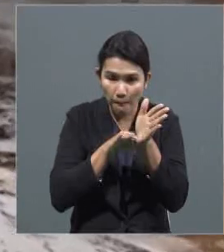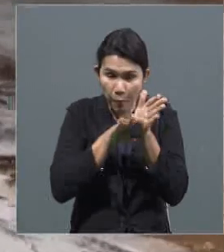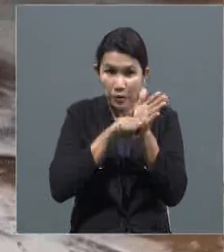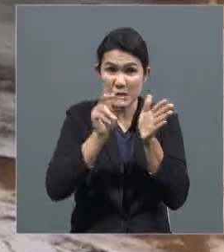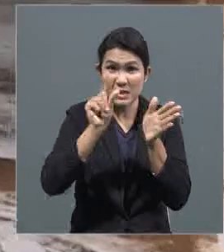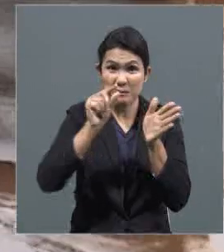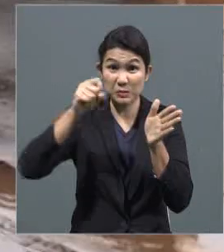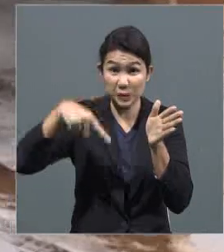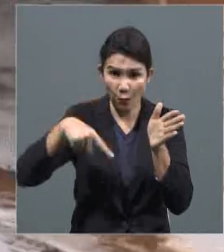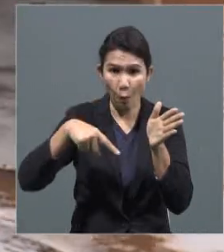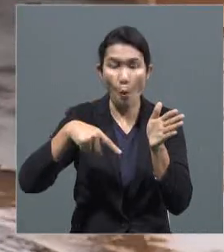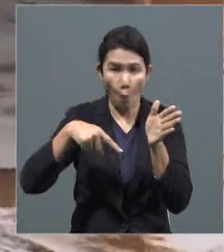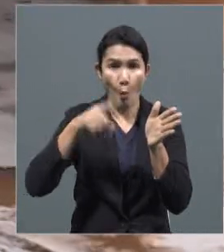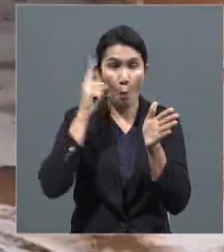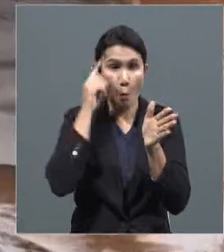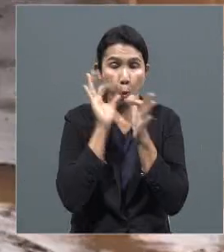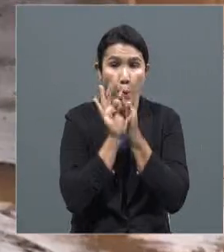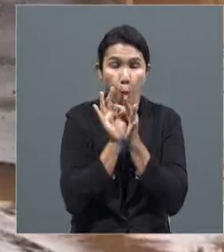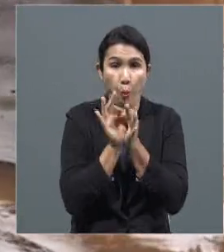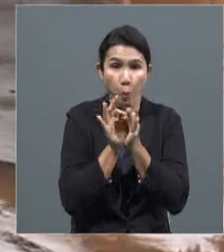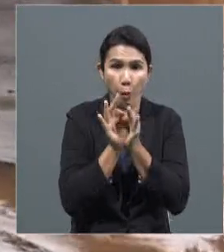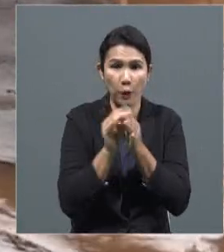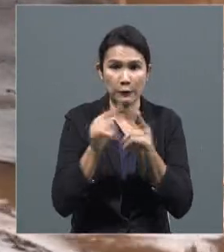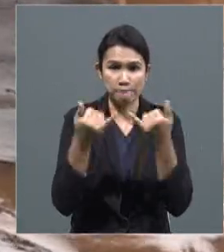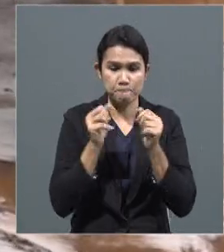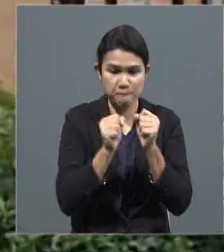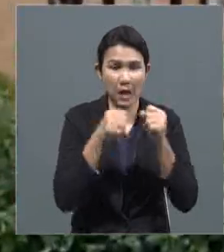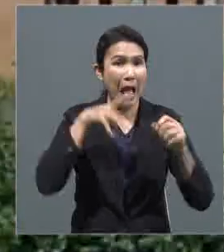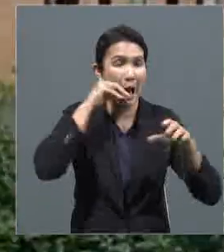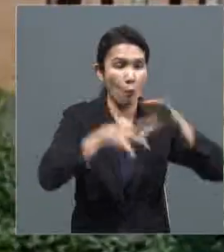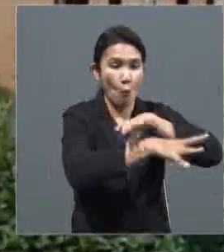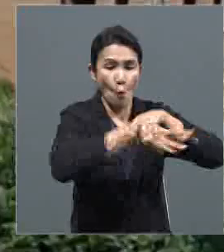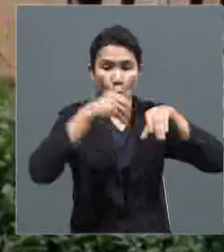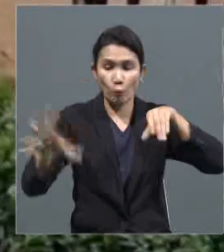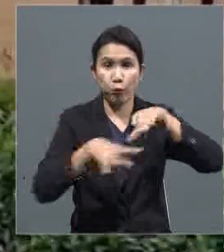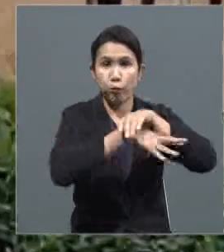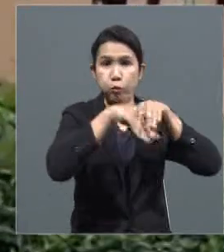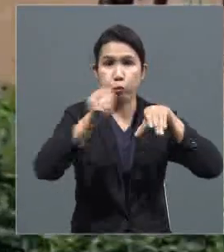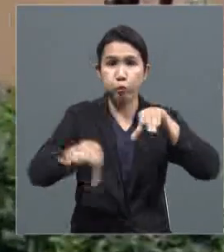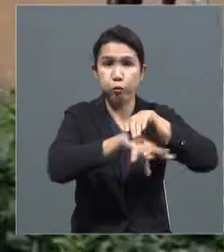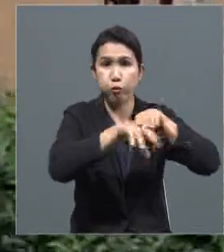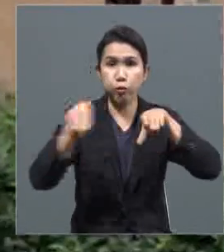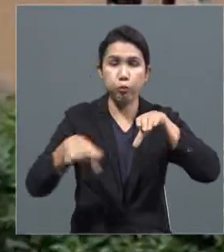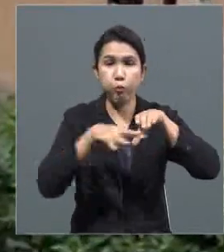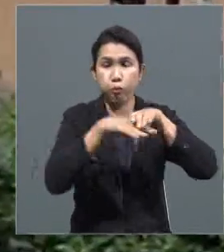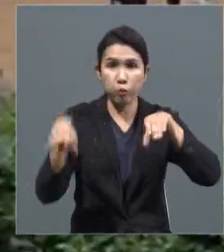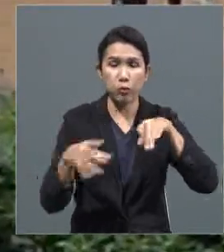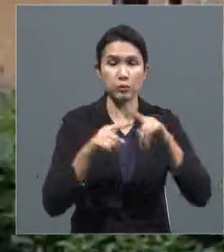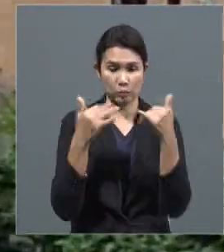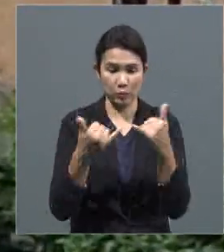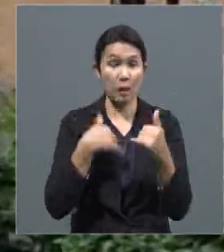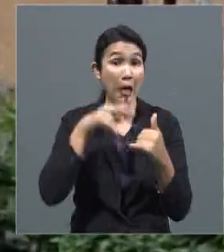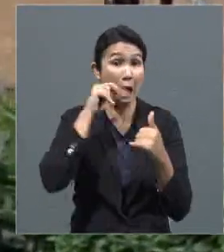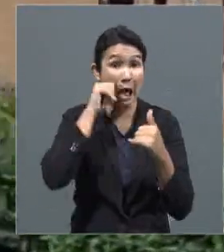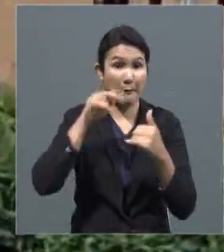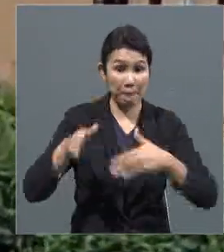ซึ่งก็ถือว่าค่อนข้างน่าเป็นห่วงทีเดียวนี่เขาก็พยายามสูบน้ำในเขตเทศบาลนะคะลงไปในพื้นที่แม่น้ำน่านแต่ถ้าไปดูแล้วค่ะระดับแม่น้